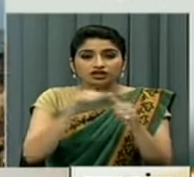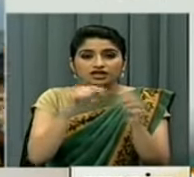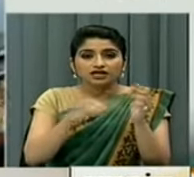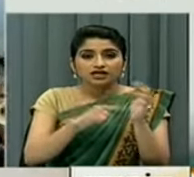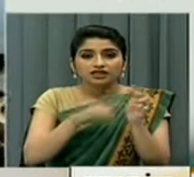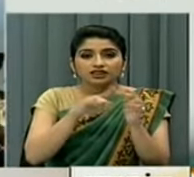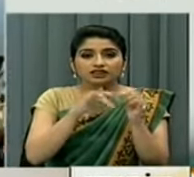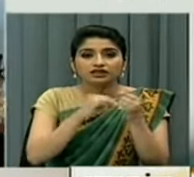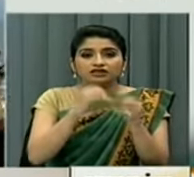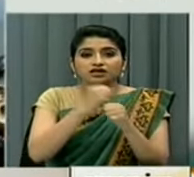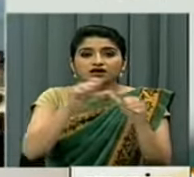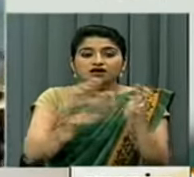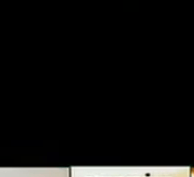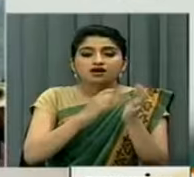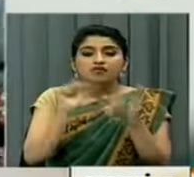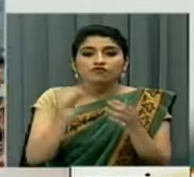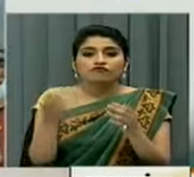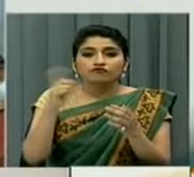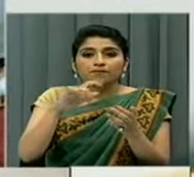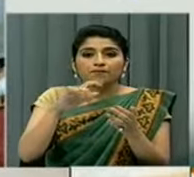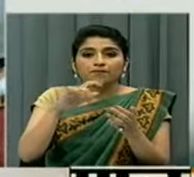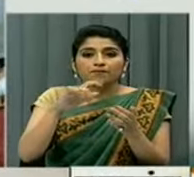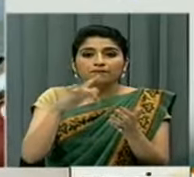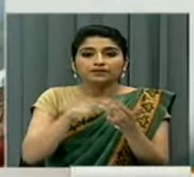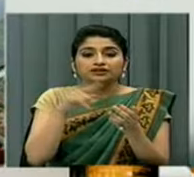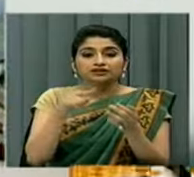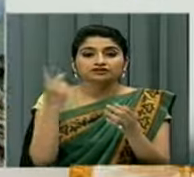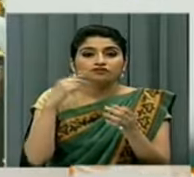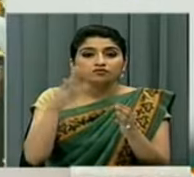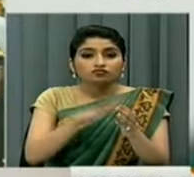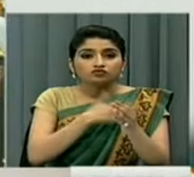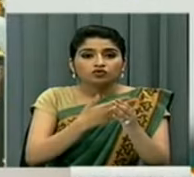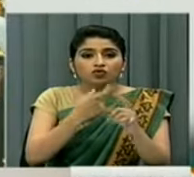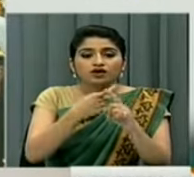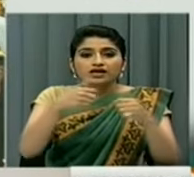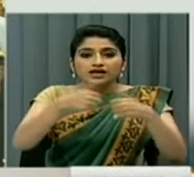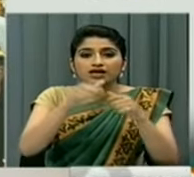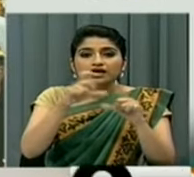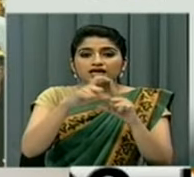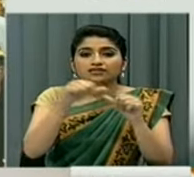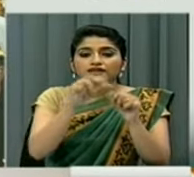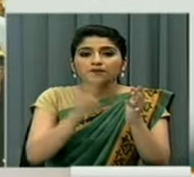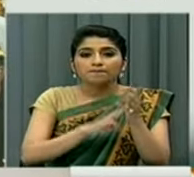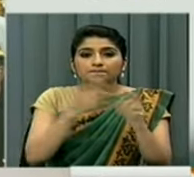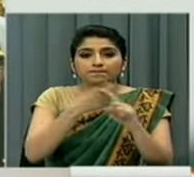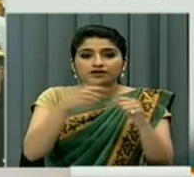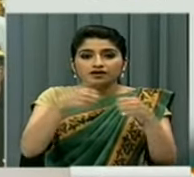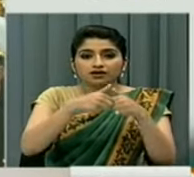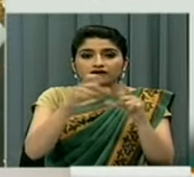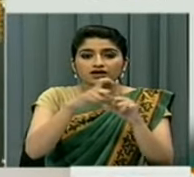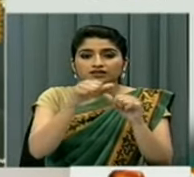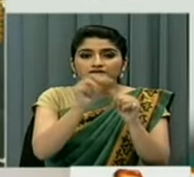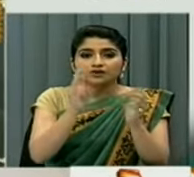बड़ा डायरेक्टर जनरल रह चुके एनसीसी के। अच्छा जी, तो बहुत सबसे बड़ा ये यूथ ऑर्गेनाइजेशन।